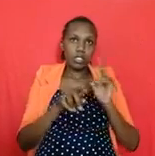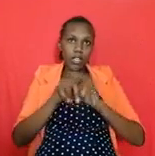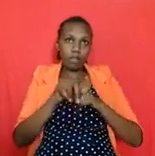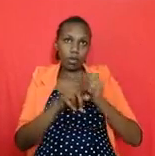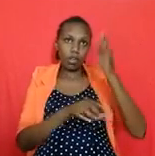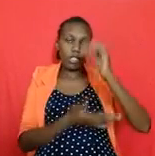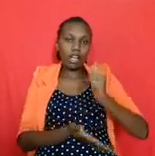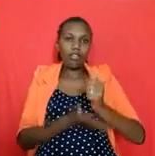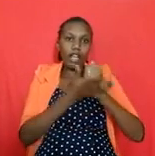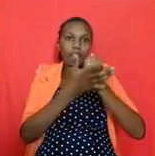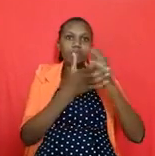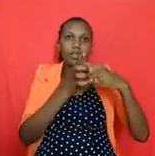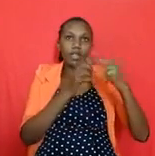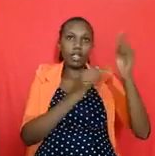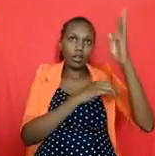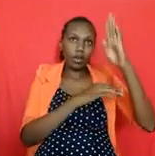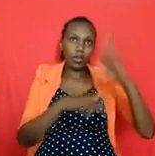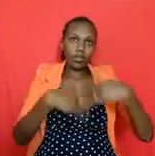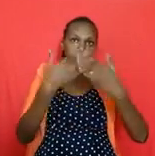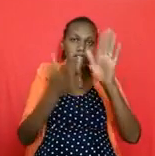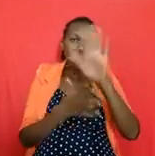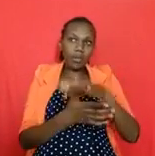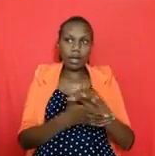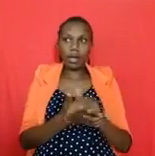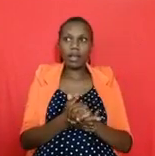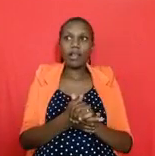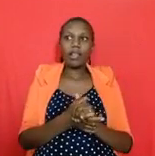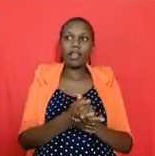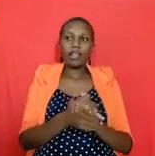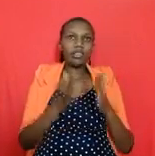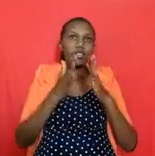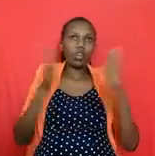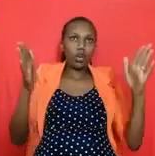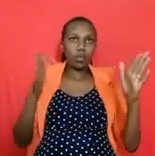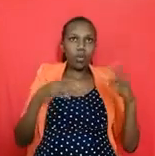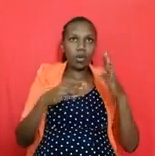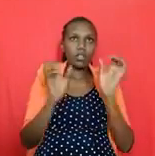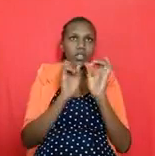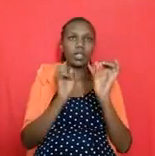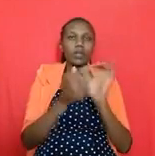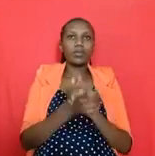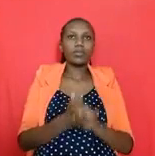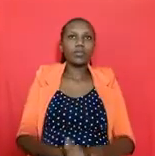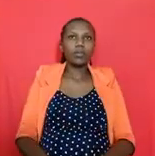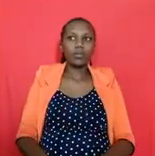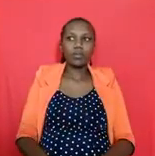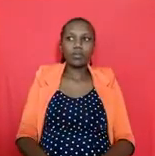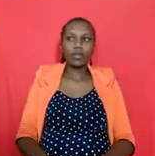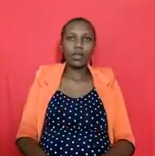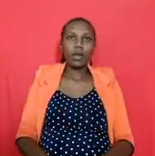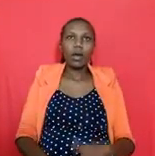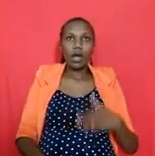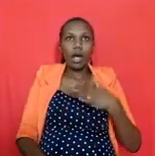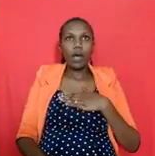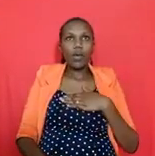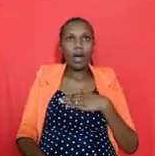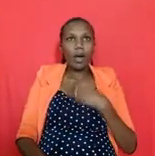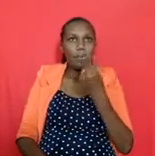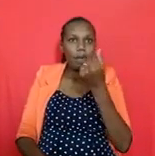nawe ugacokiikire kwi ciendi ikuraihia hau to maundu makiri o maingi income itu ihuana